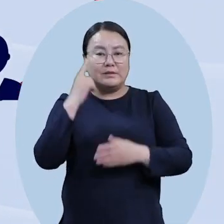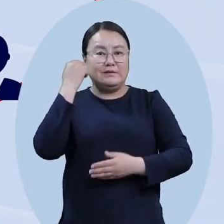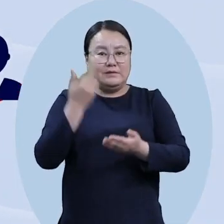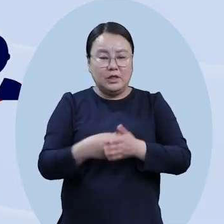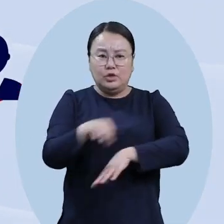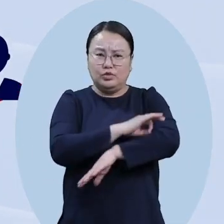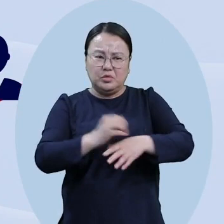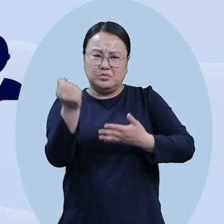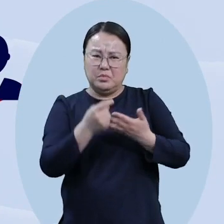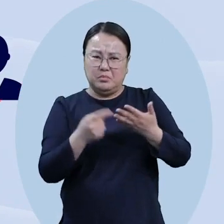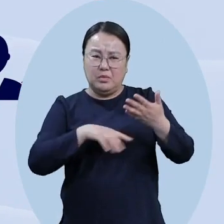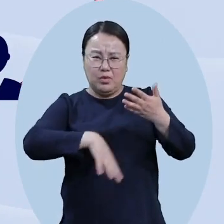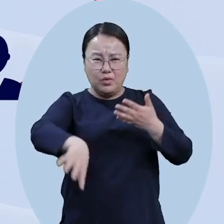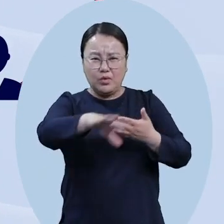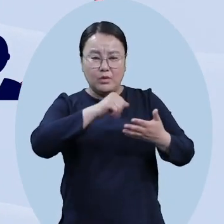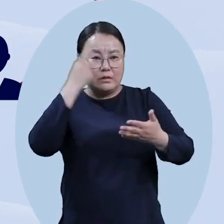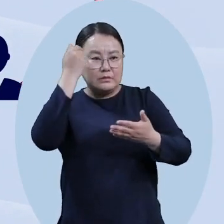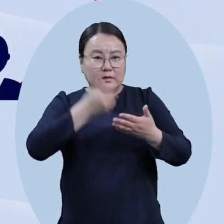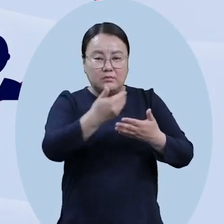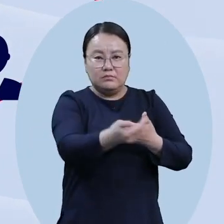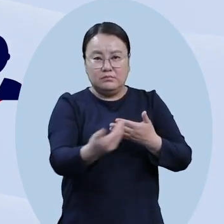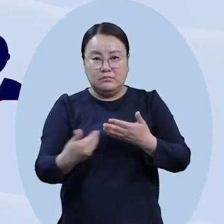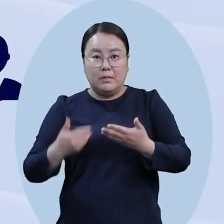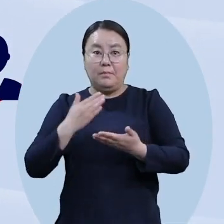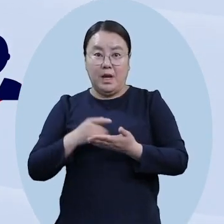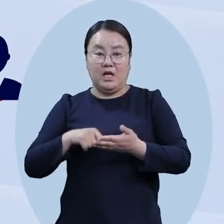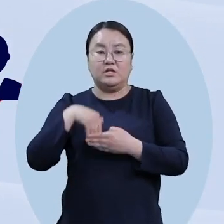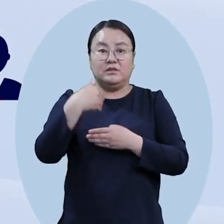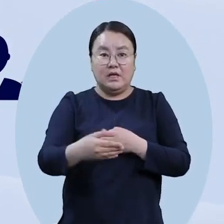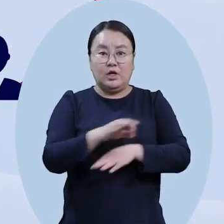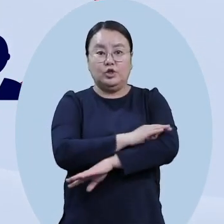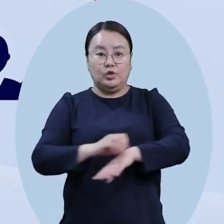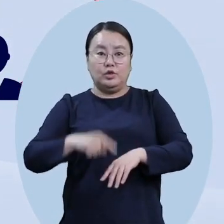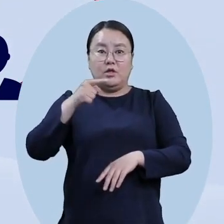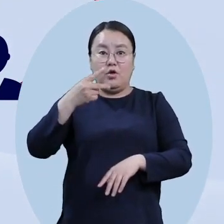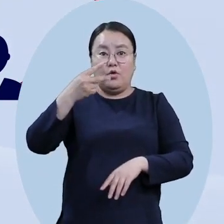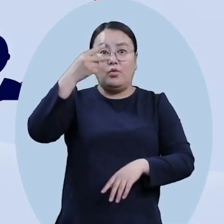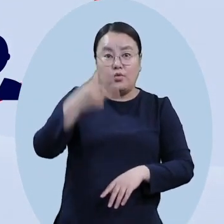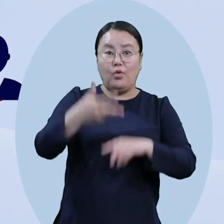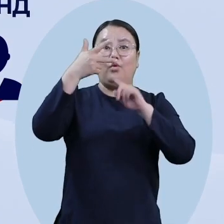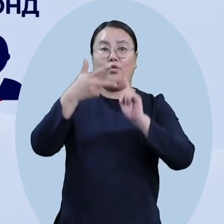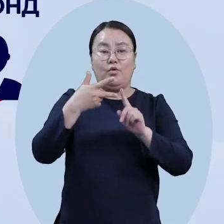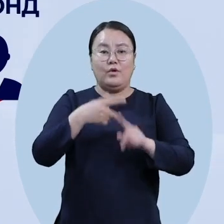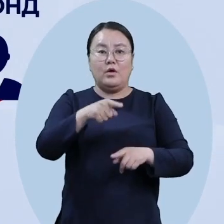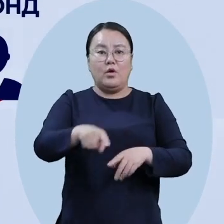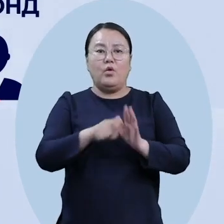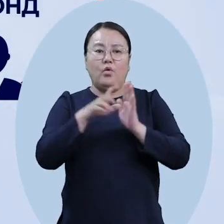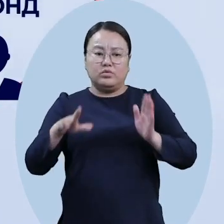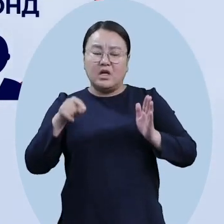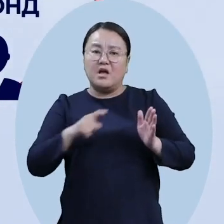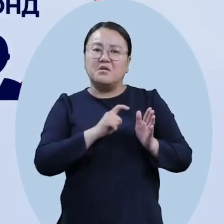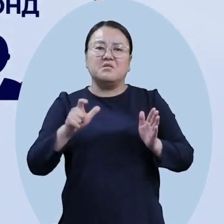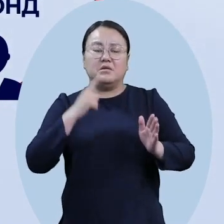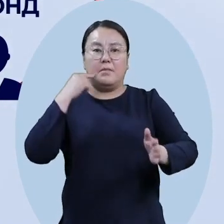төслийн зүйл, хэсэг, заалт тус бүрээр санал хураадаг. Үүний дараа төслийг 3 дахь хэлэлцүүлэгт бэлтгэх үүрэг хугацааг